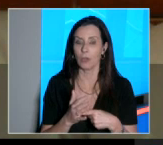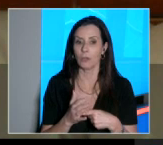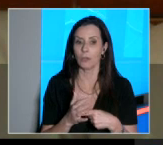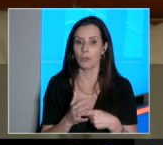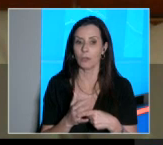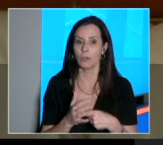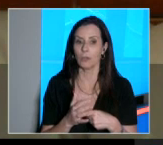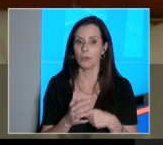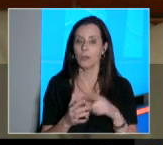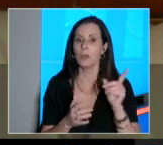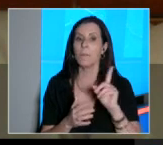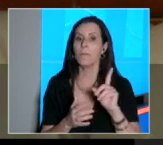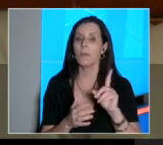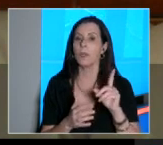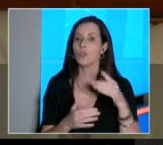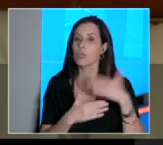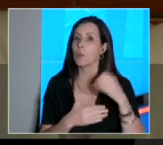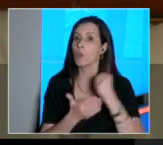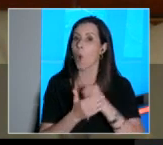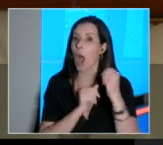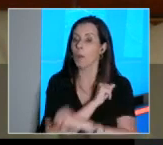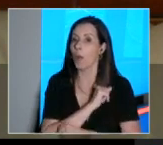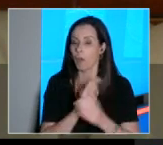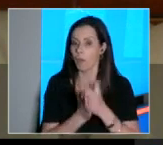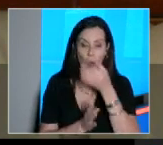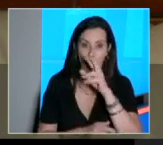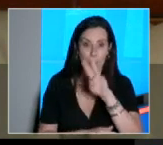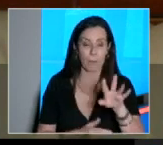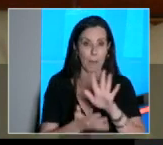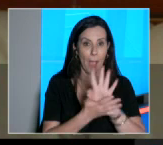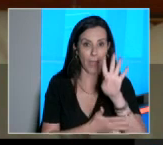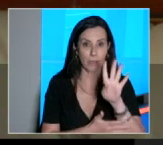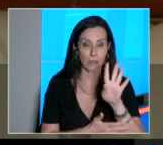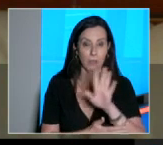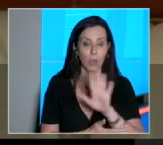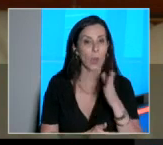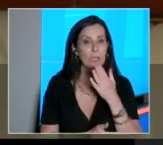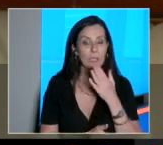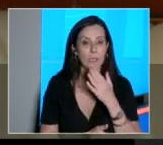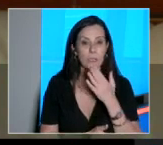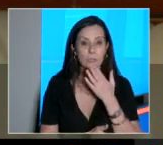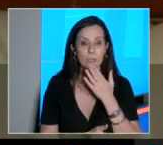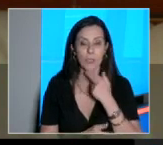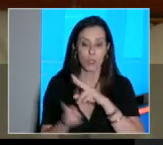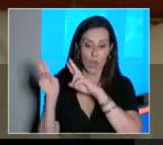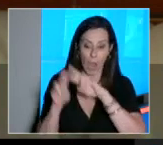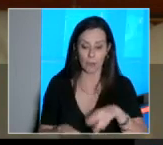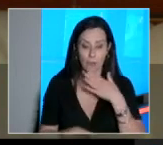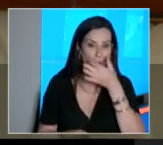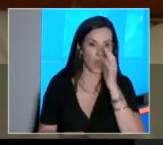של בוגרי תארים אקדמיים. אז ב-2014, על כל ישראלי שחזר לארץ,